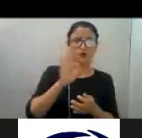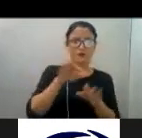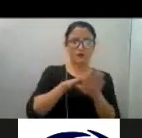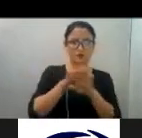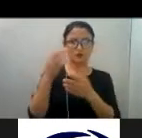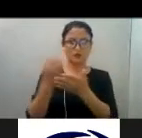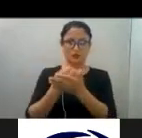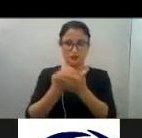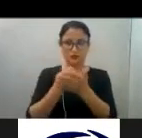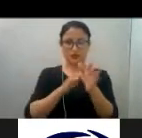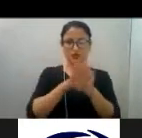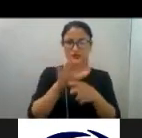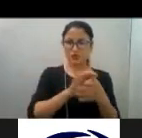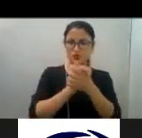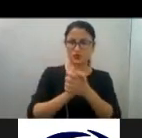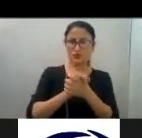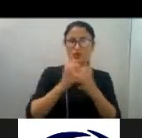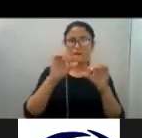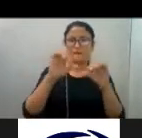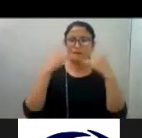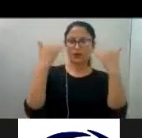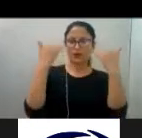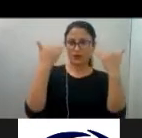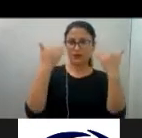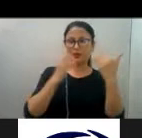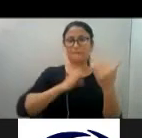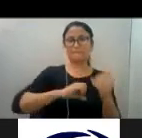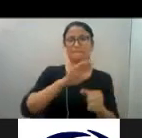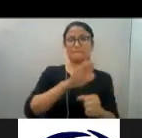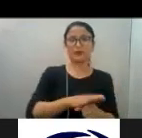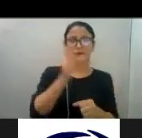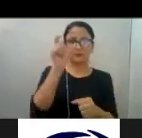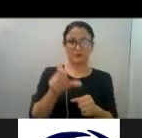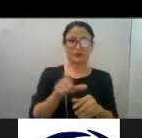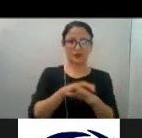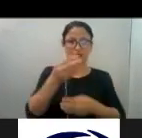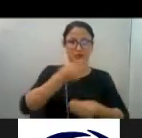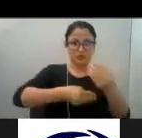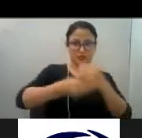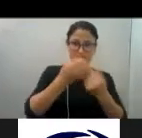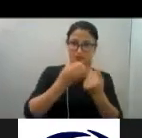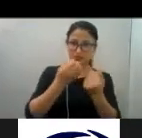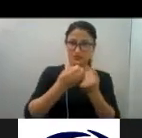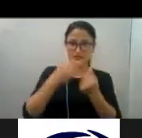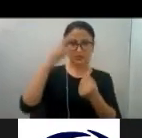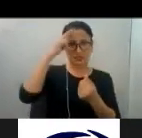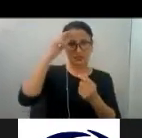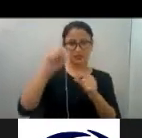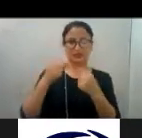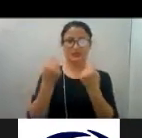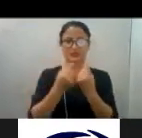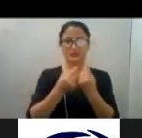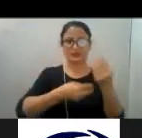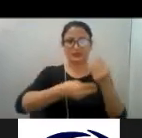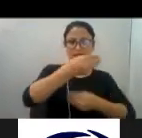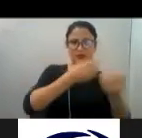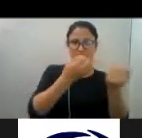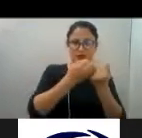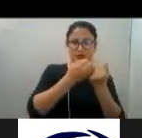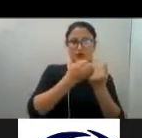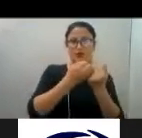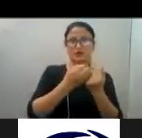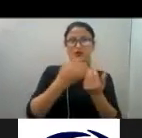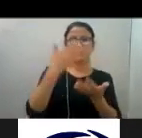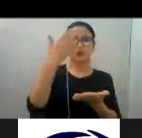साझेदार संस्थाहरू प्रभावित तथा पीडित व्यक्तिहरूलाई चाहिँ सेयर गरेर राज्यका निकायहरूले चाहिँ सेयर गरेर आत्महत्या रोकथामको